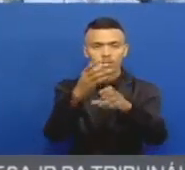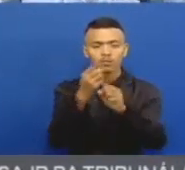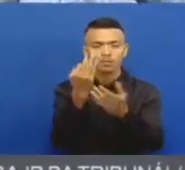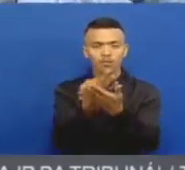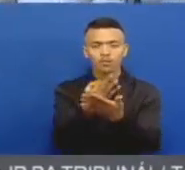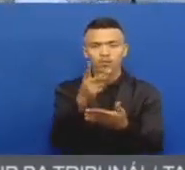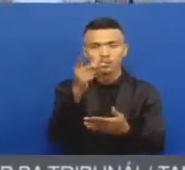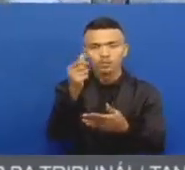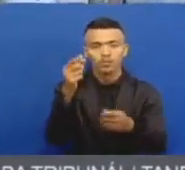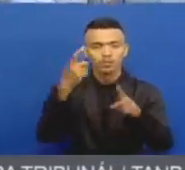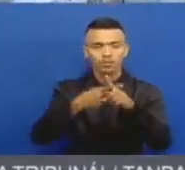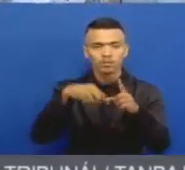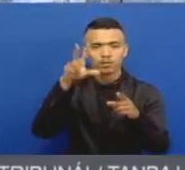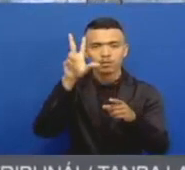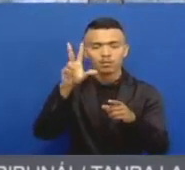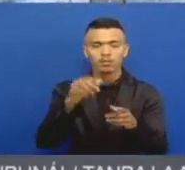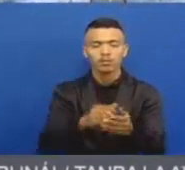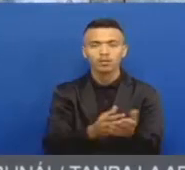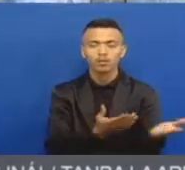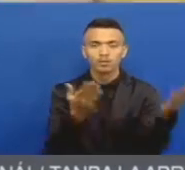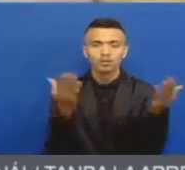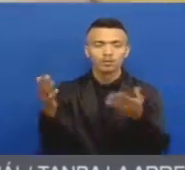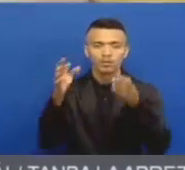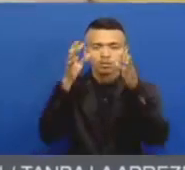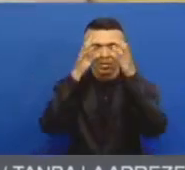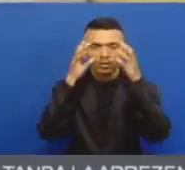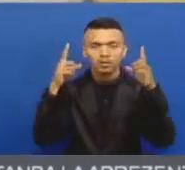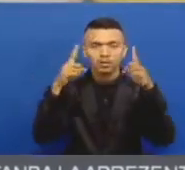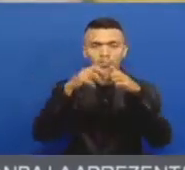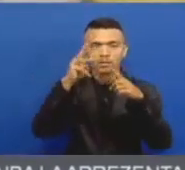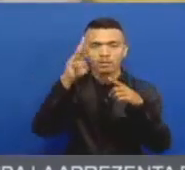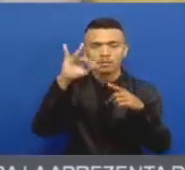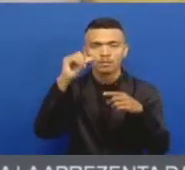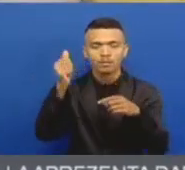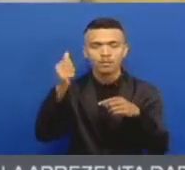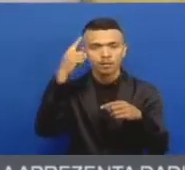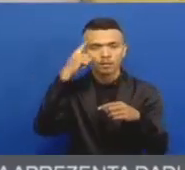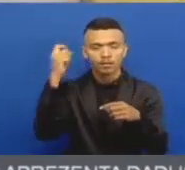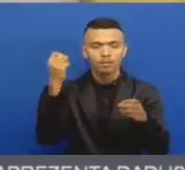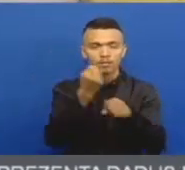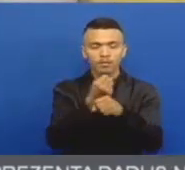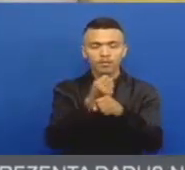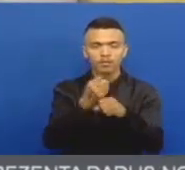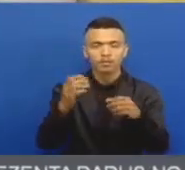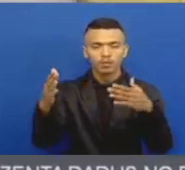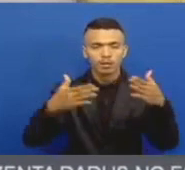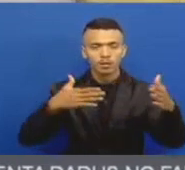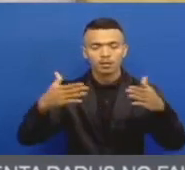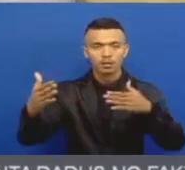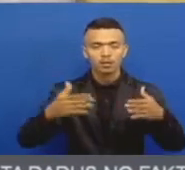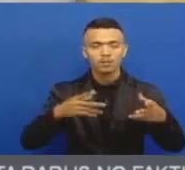Durante fulan tolu ona lori tristeza ba Maria Suarez. Tamba fatuk no ahuruing ne behali burona i